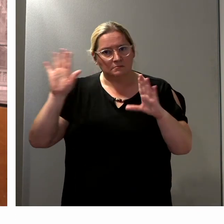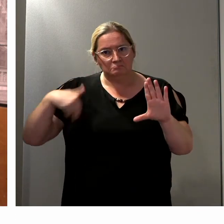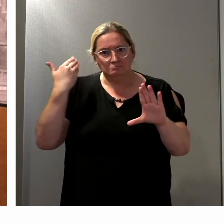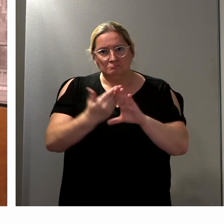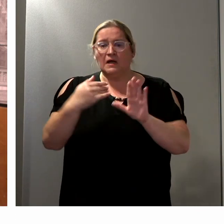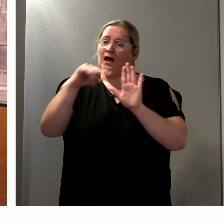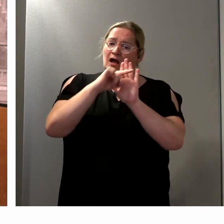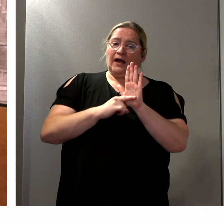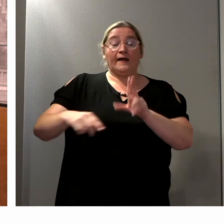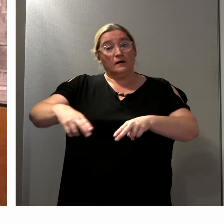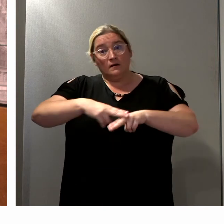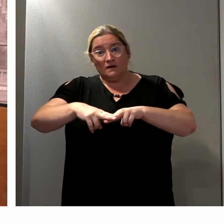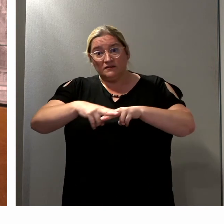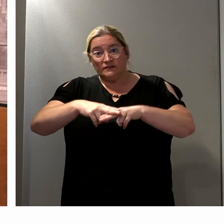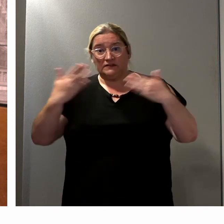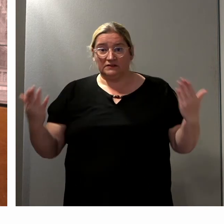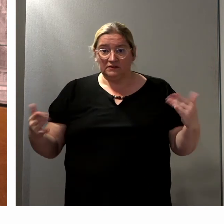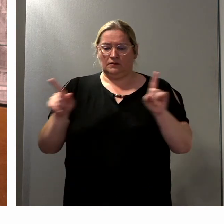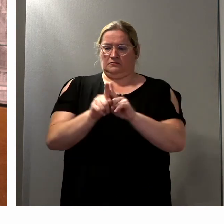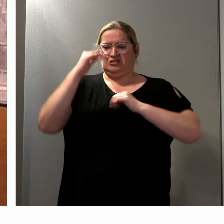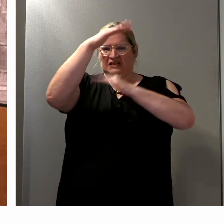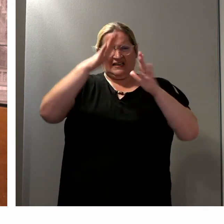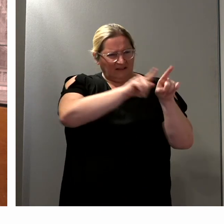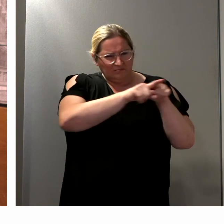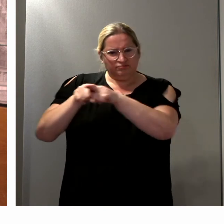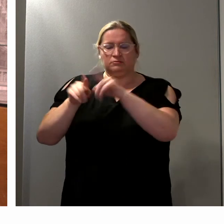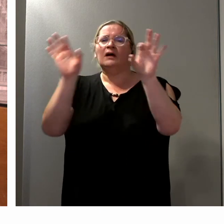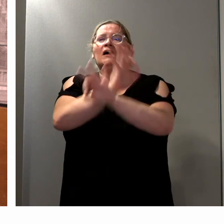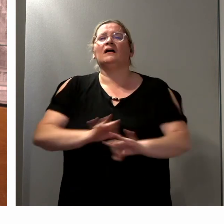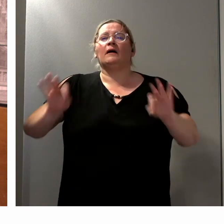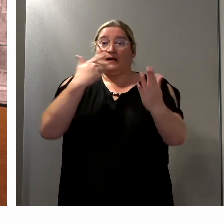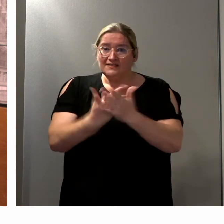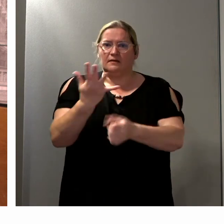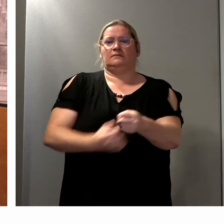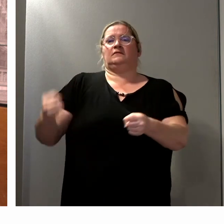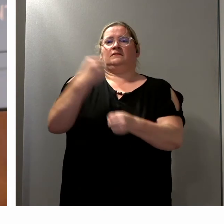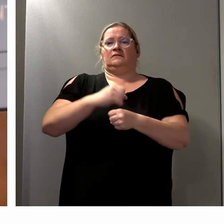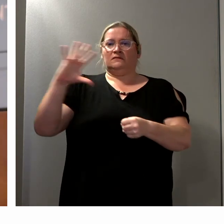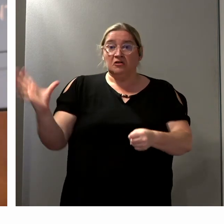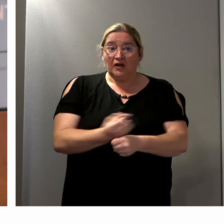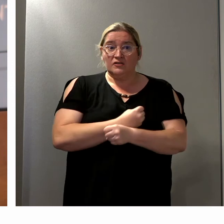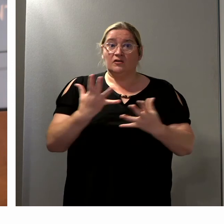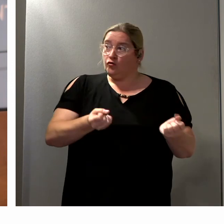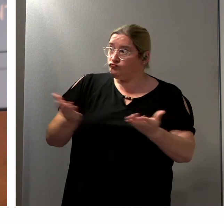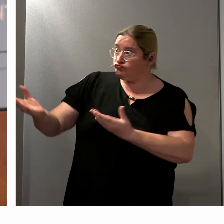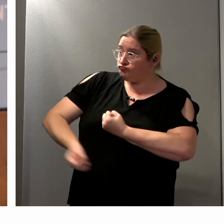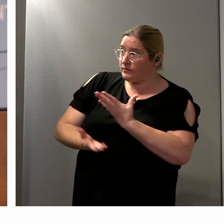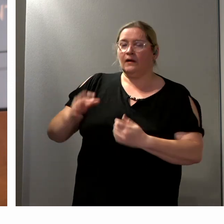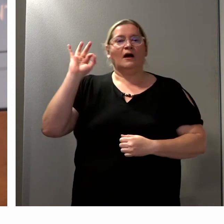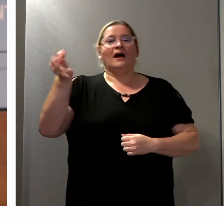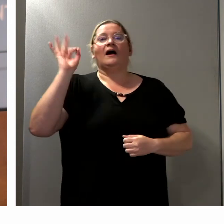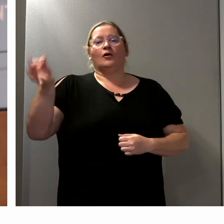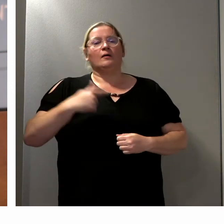de règles à proprement établies et de cadres communs existants, et c'est ce que nous avons créé. Je sais pas si tu veux dire un petit mot.